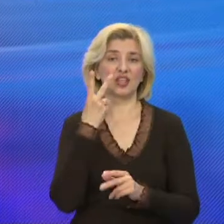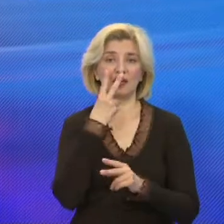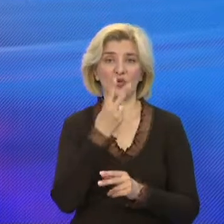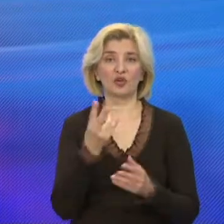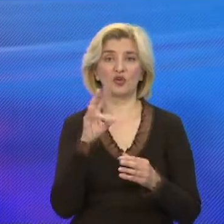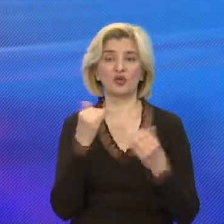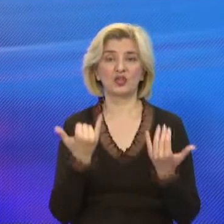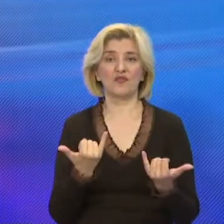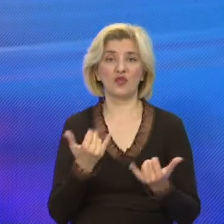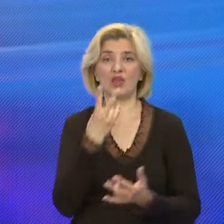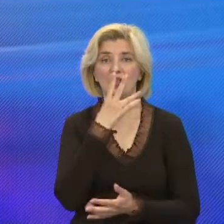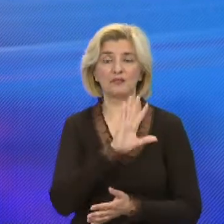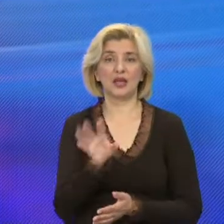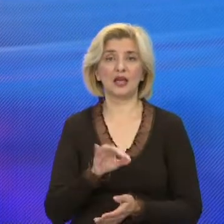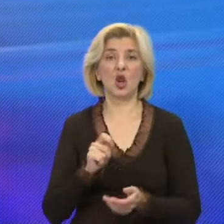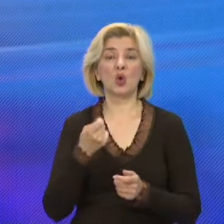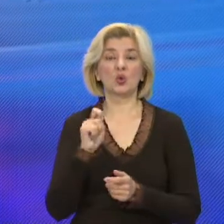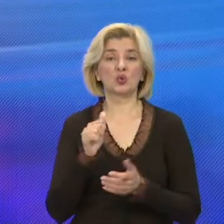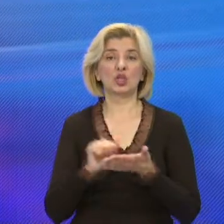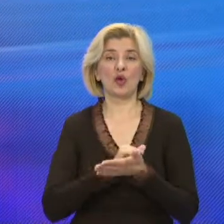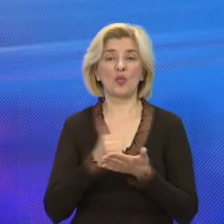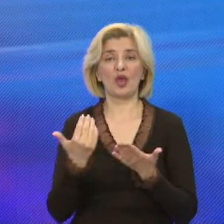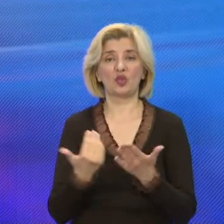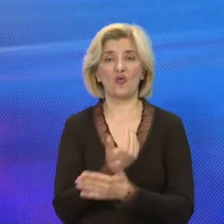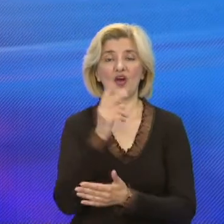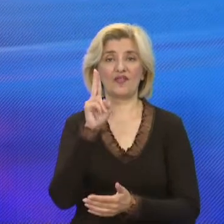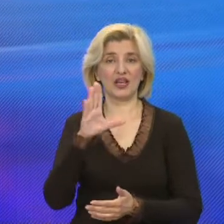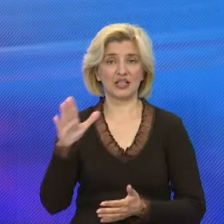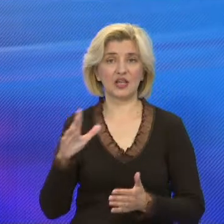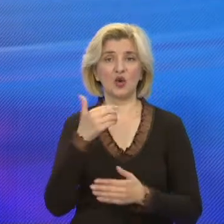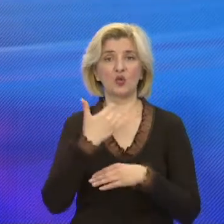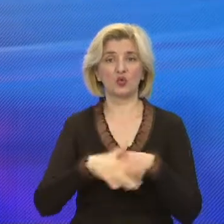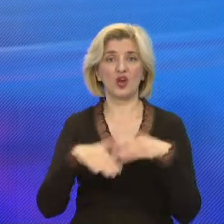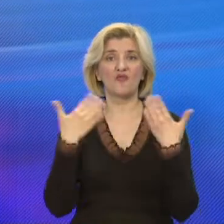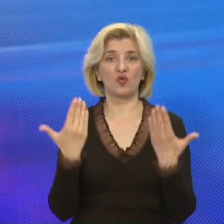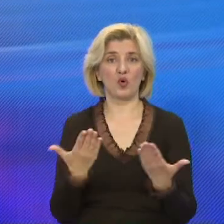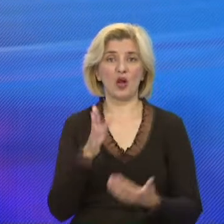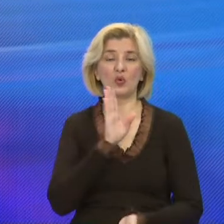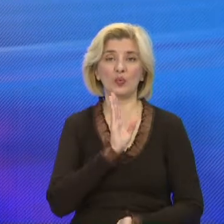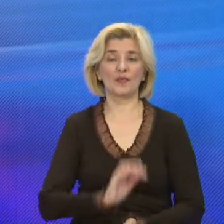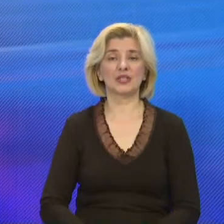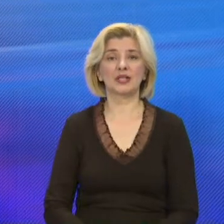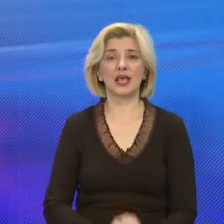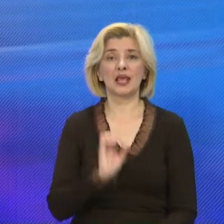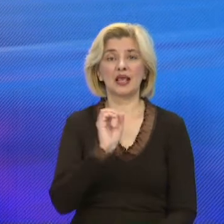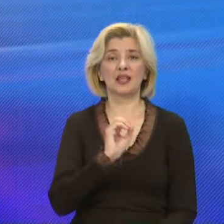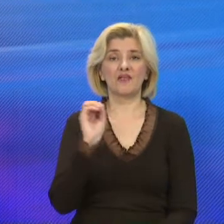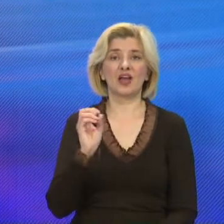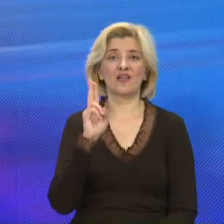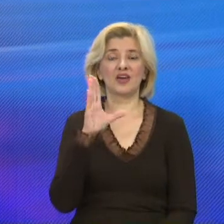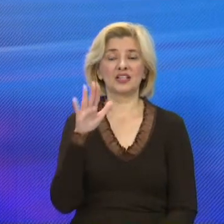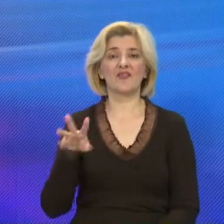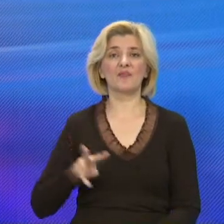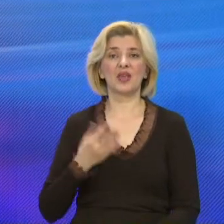не смотрели. Ключи и документы от новой квартиры уже в руках у победительницы. Елена Евгеньевна, квартира в Минске, вы у нас в